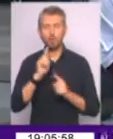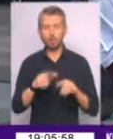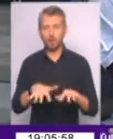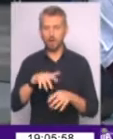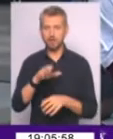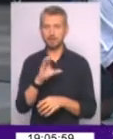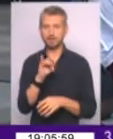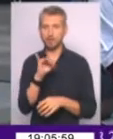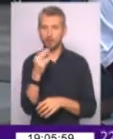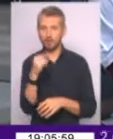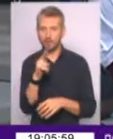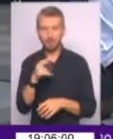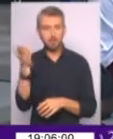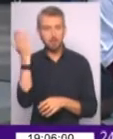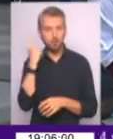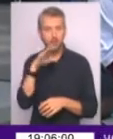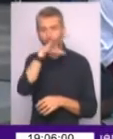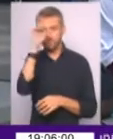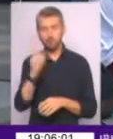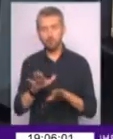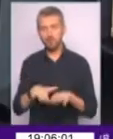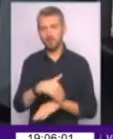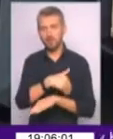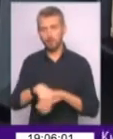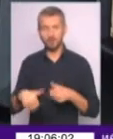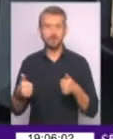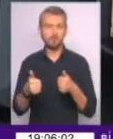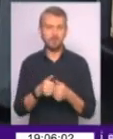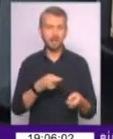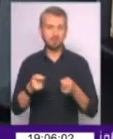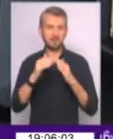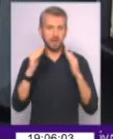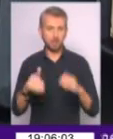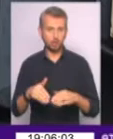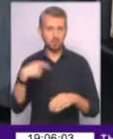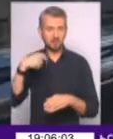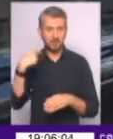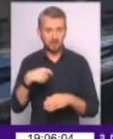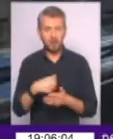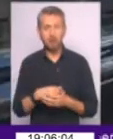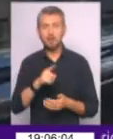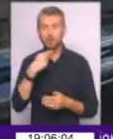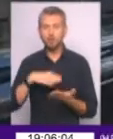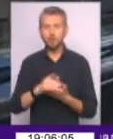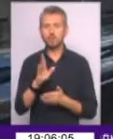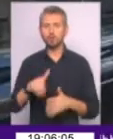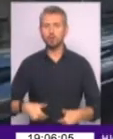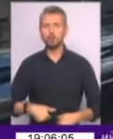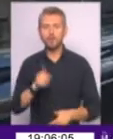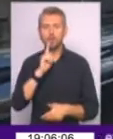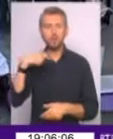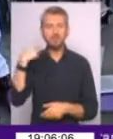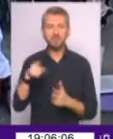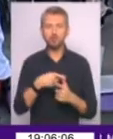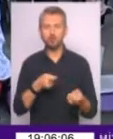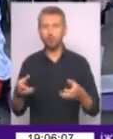Оксана Сироїд минулу ніч провели на вулиці під адміністрацією президента. Зі слів політиків, вони голодуватимуть, доки президент чи уряд